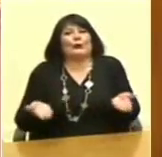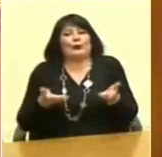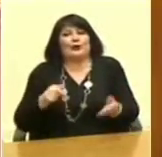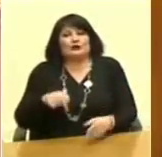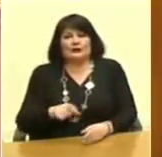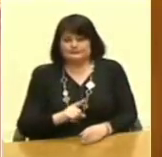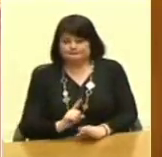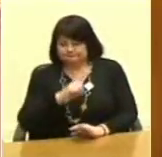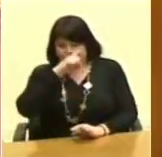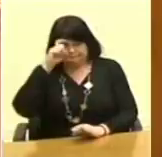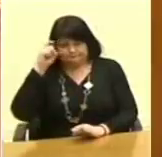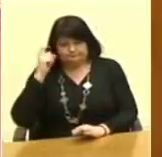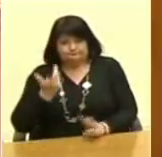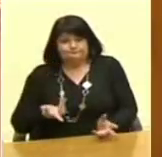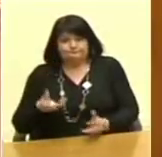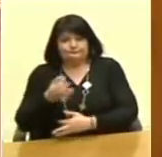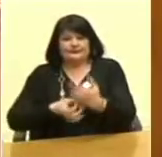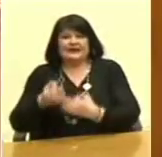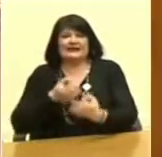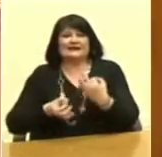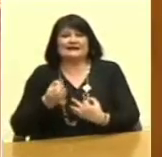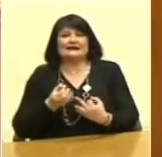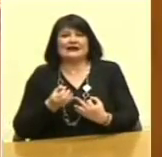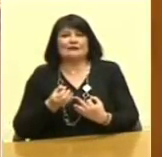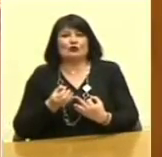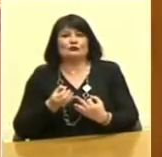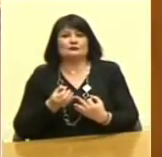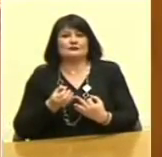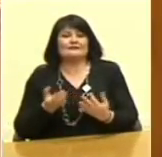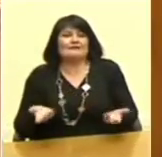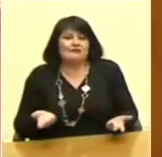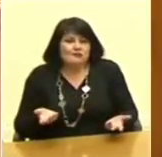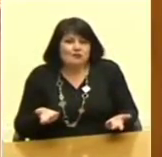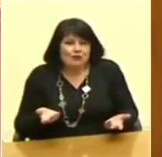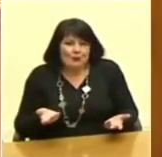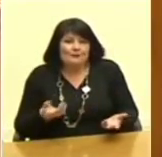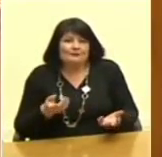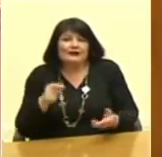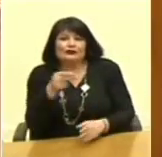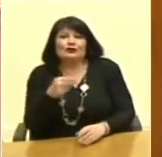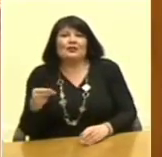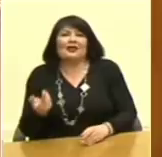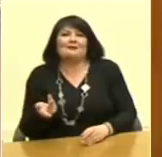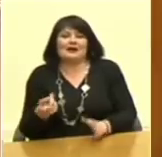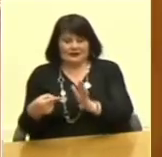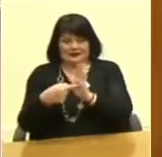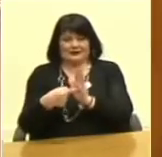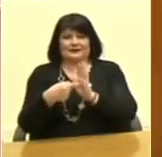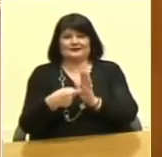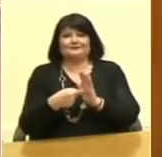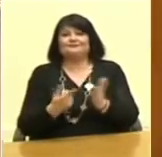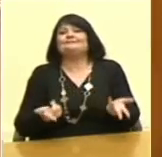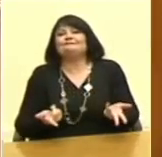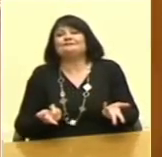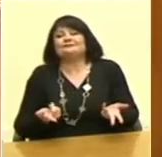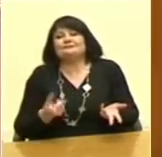μιλήσουν ακόμα και για το υποτιθέμενο προνομιακό θέμα που είχαν ως τώρα αναδείξει στην πορεία της εκλογικής